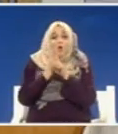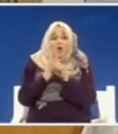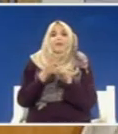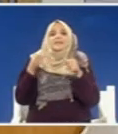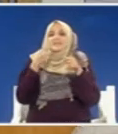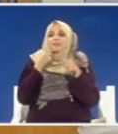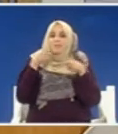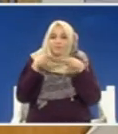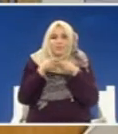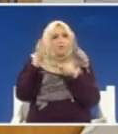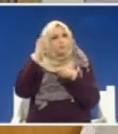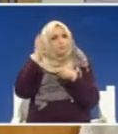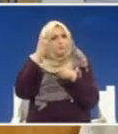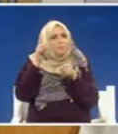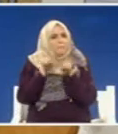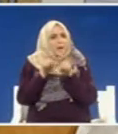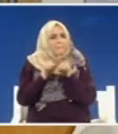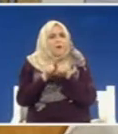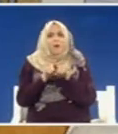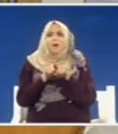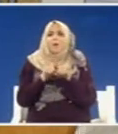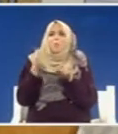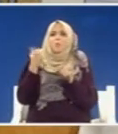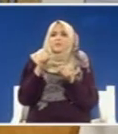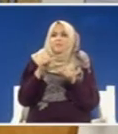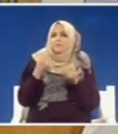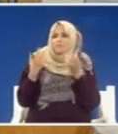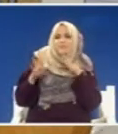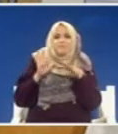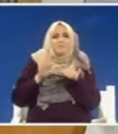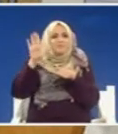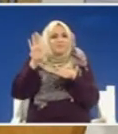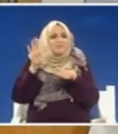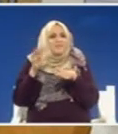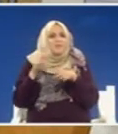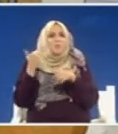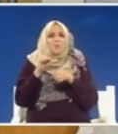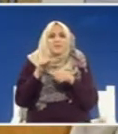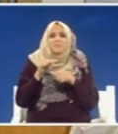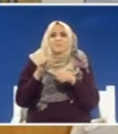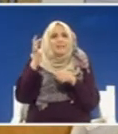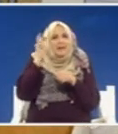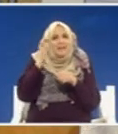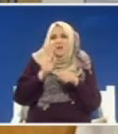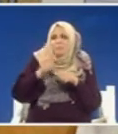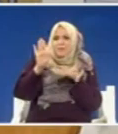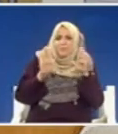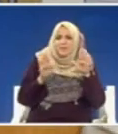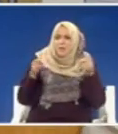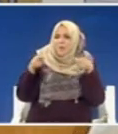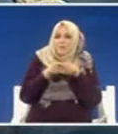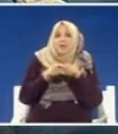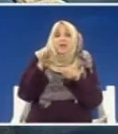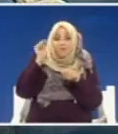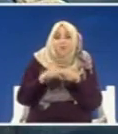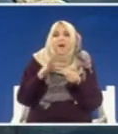بينهما، قد يكون عقلية، قد يكون حركات، قد يكون صفة، قد يكون طبيعة من طبائع. مهم لا